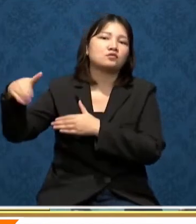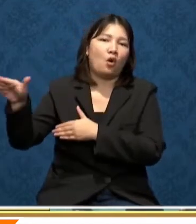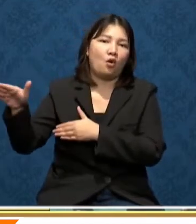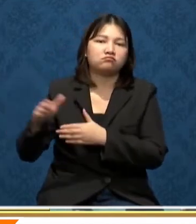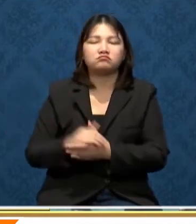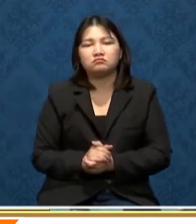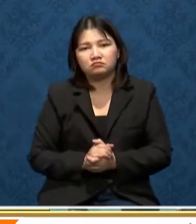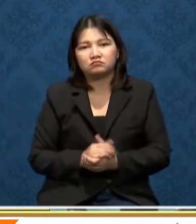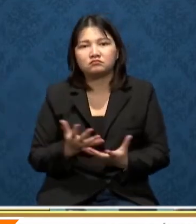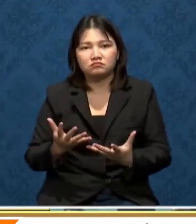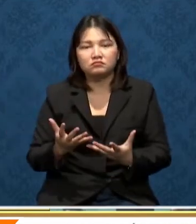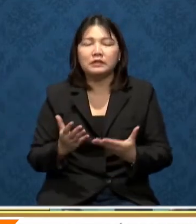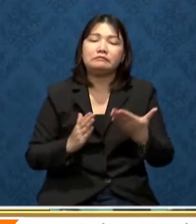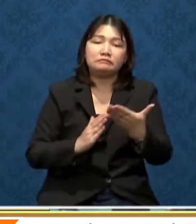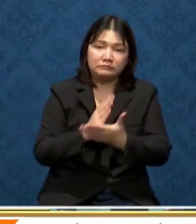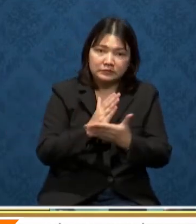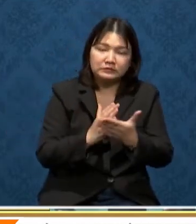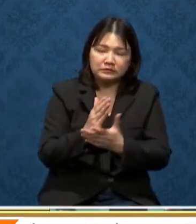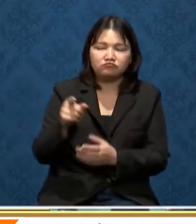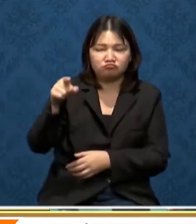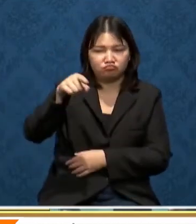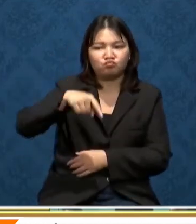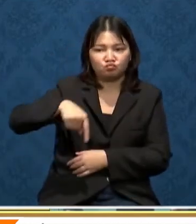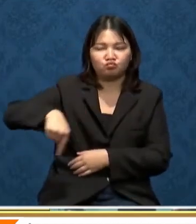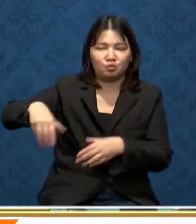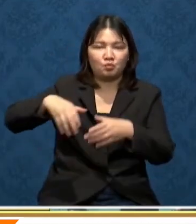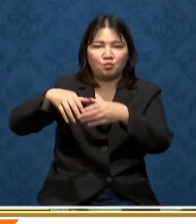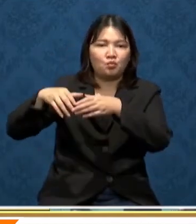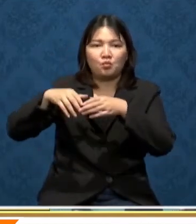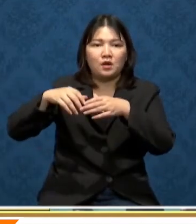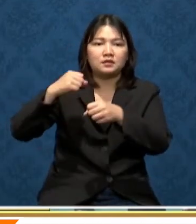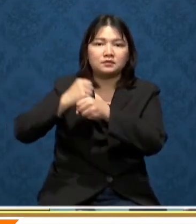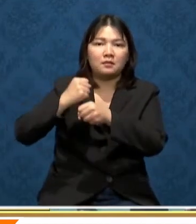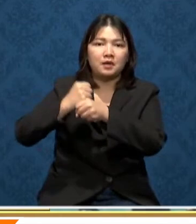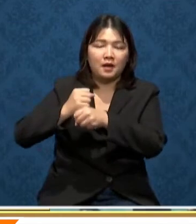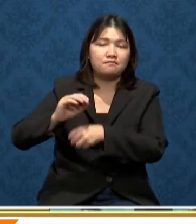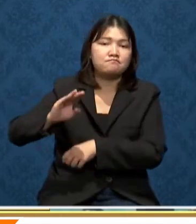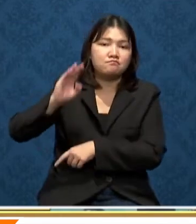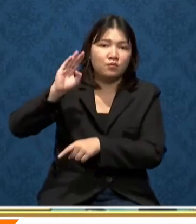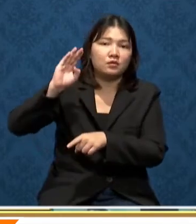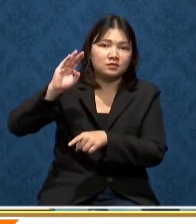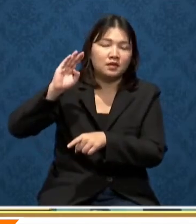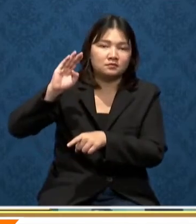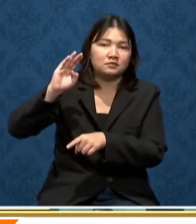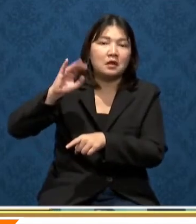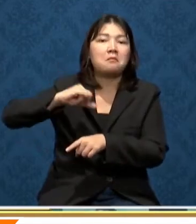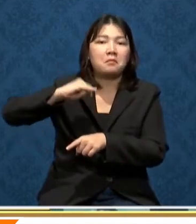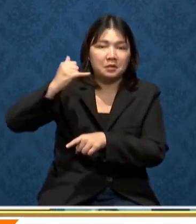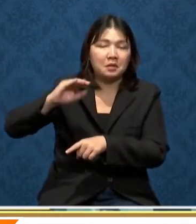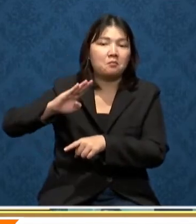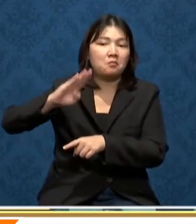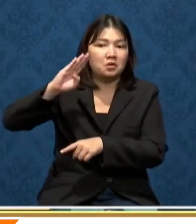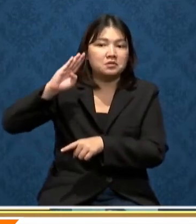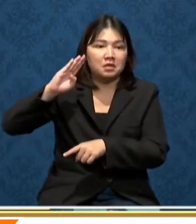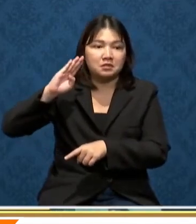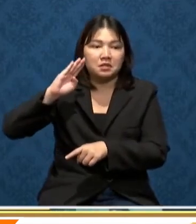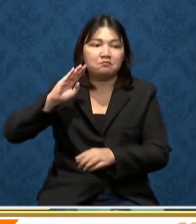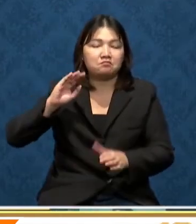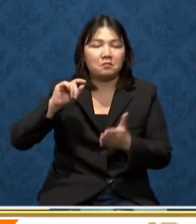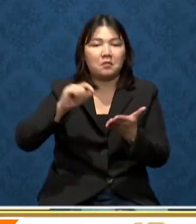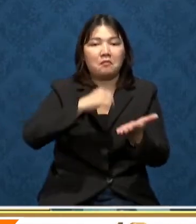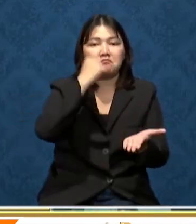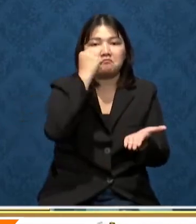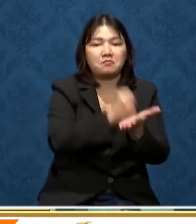โดยครึ่งหนึ่งของแรงงานเหล่านี้กำลังทำงานในบริษัทที่เราเรียกว่าไม่ได้จดทะเบียนและมี